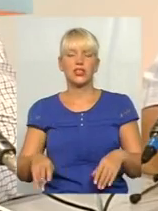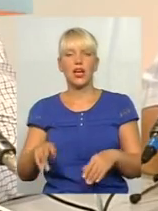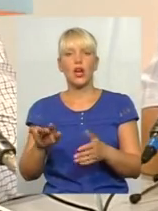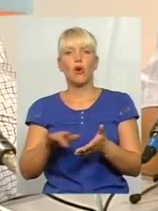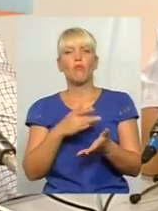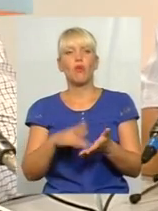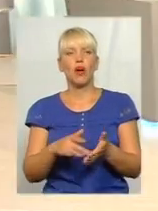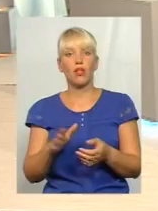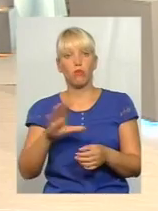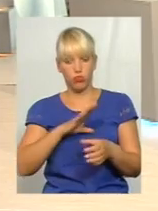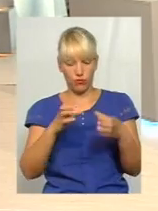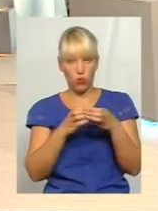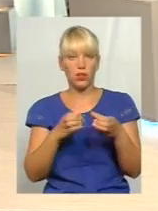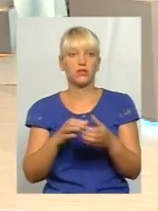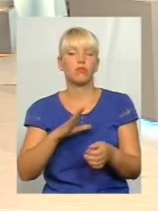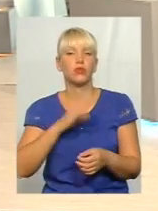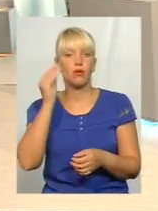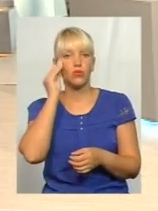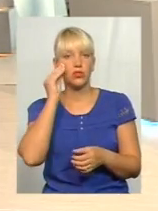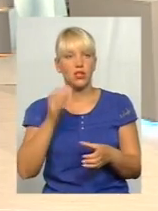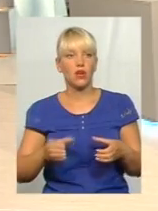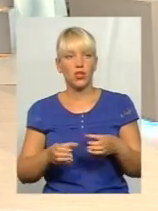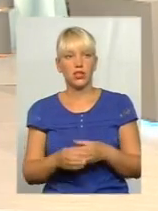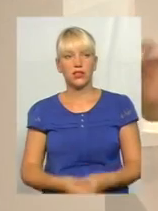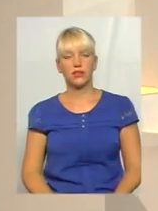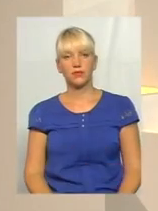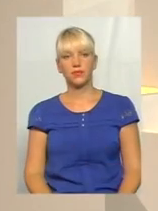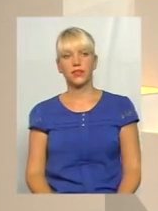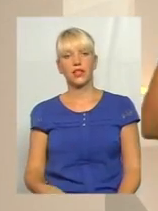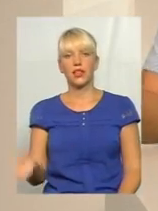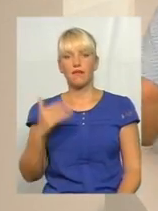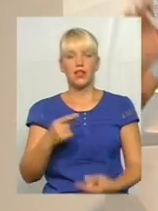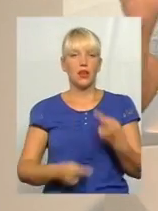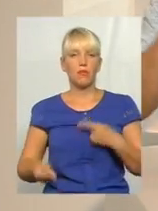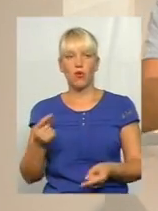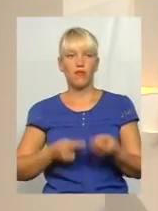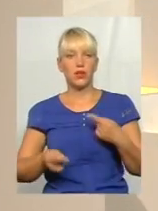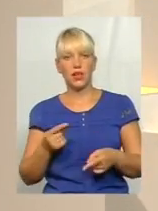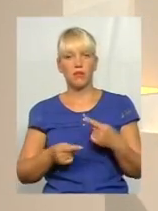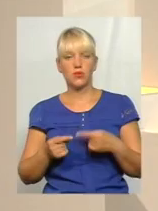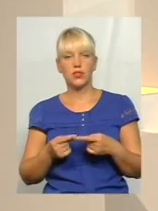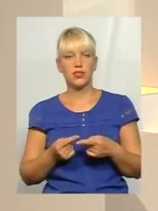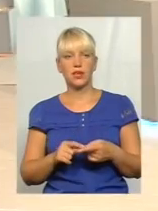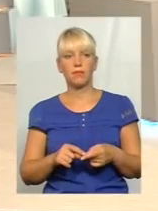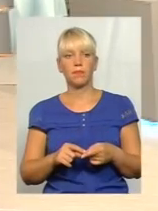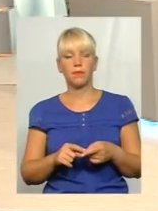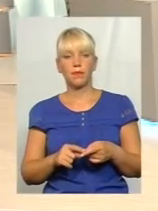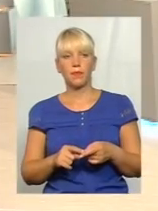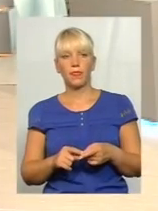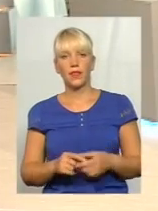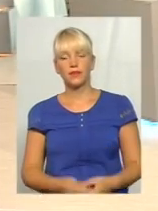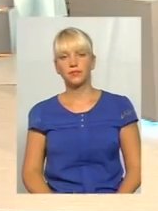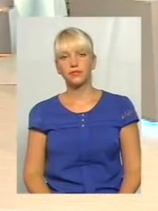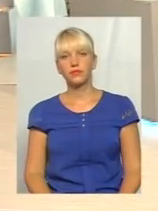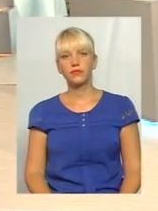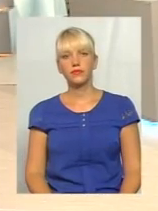трошечки не був колектив була позиція колективу зачека давайте повернемося все ж таки спустимося з одного до іншого так будь ласка